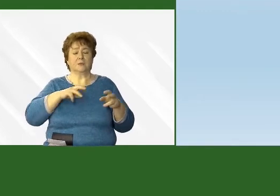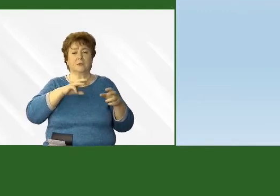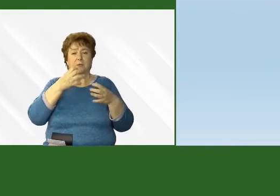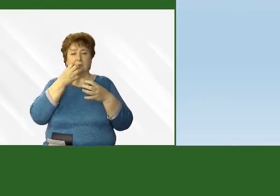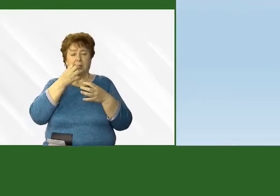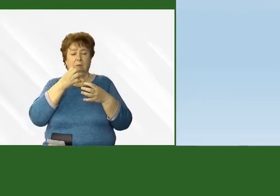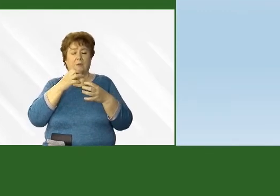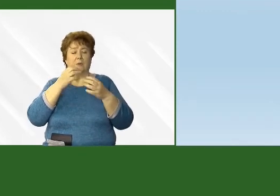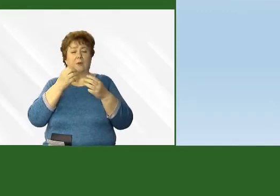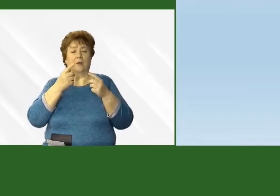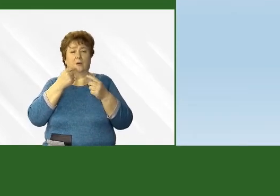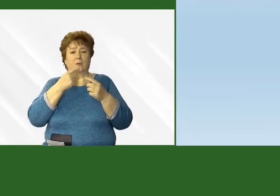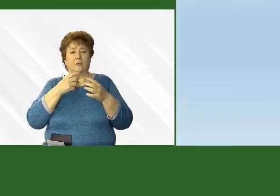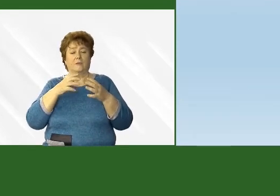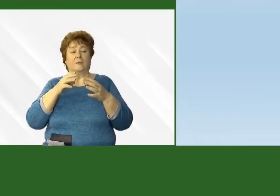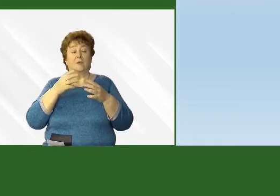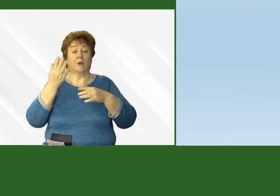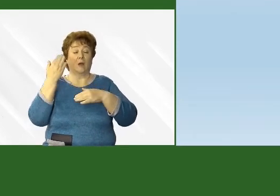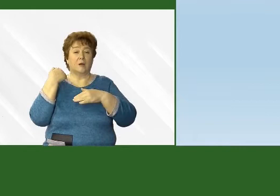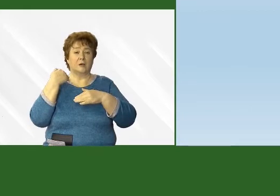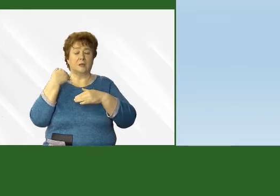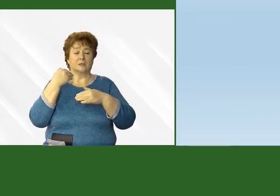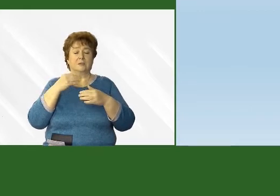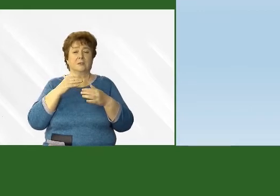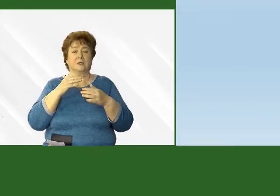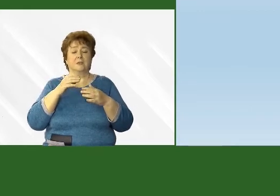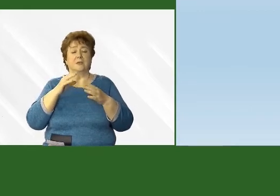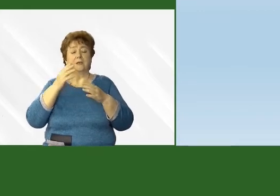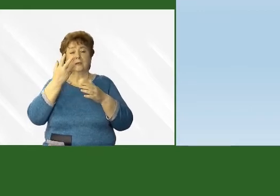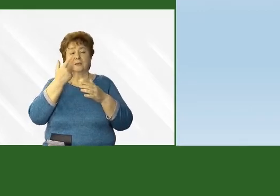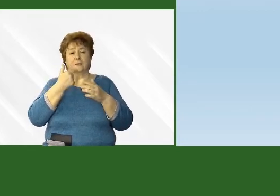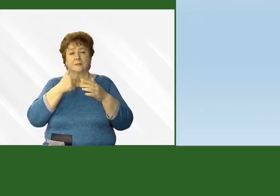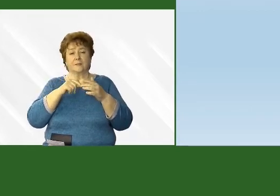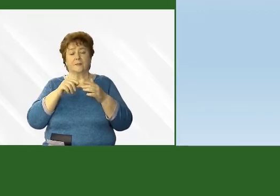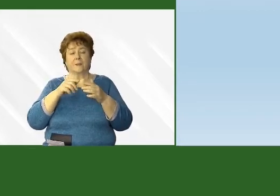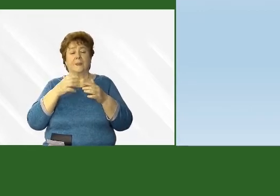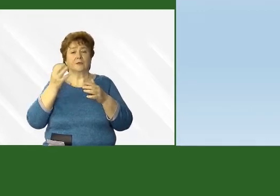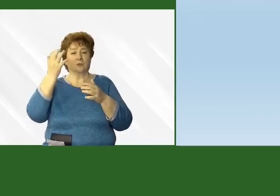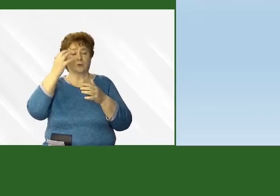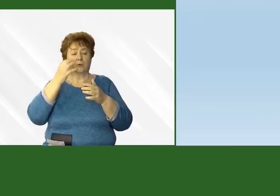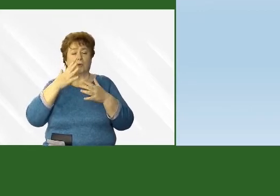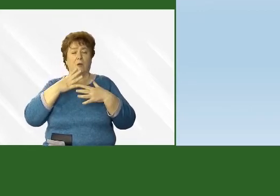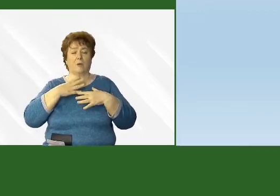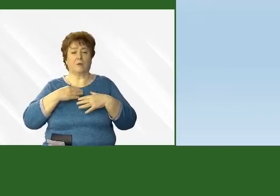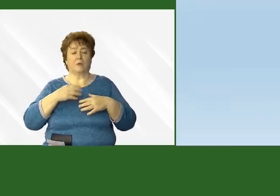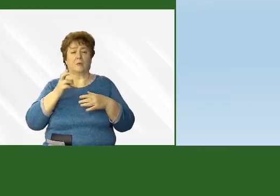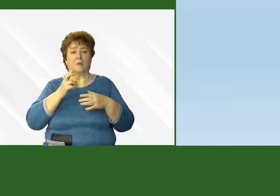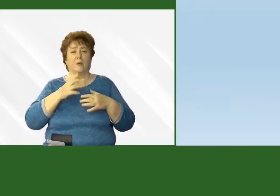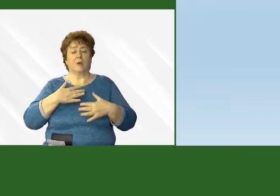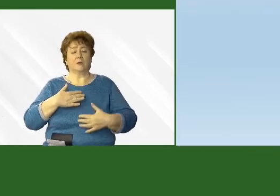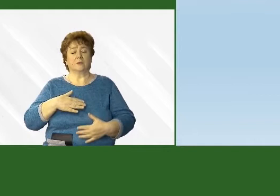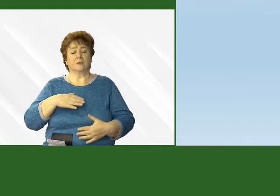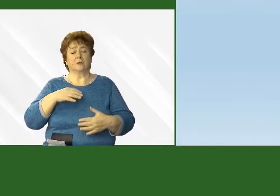теплокровных животных. Окраска спины и боков у касатки черная, горло белое, на брюхе